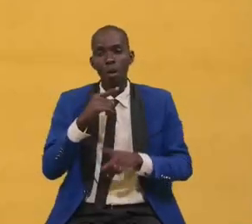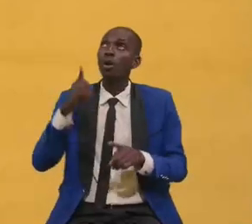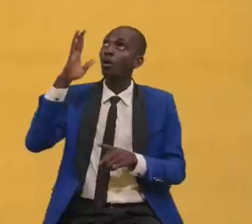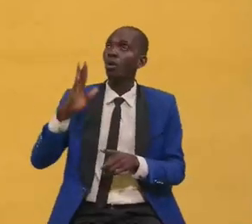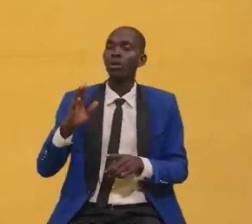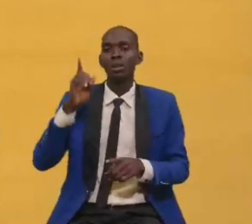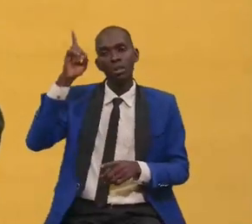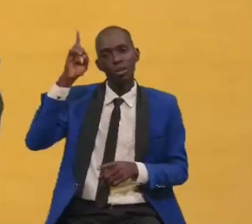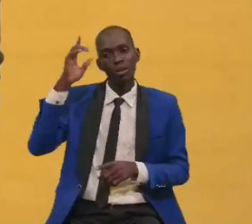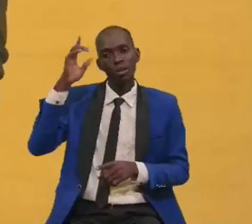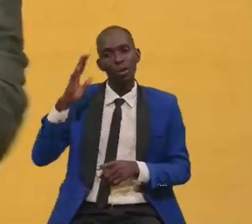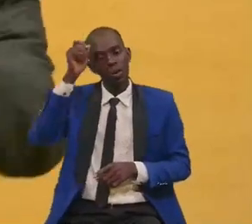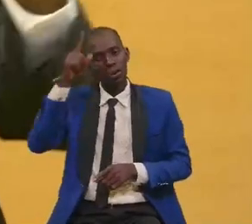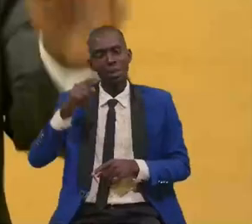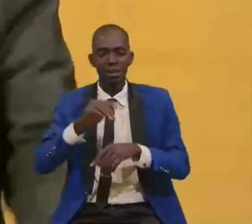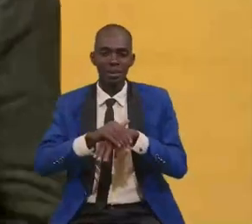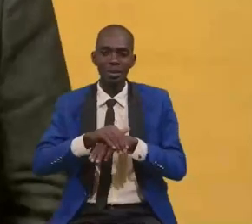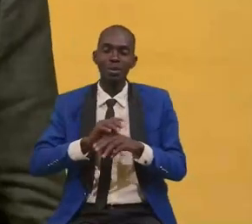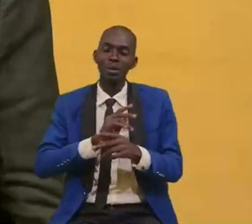comprend l'anglais parfaitement.